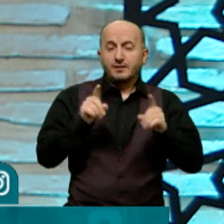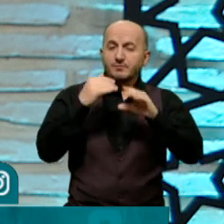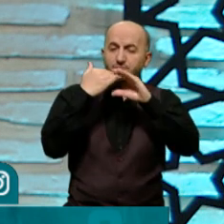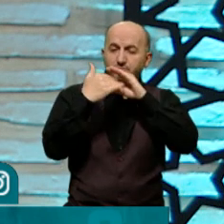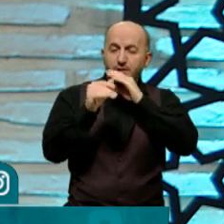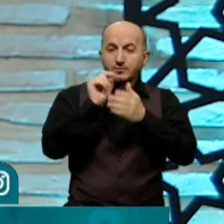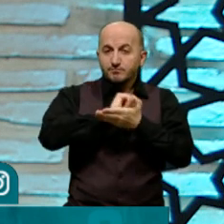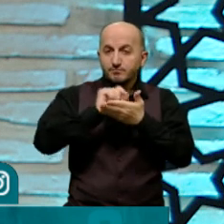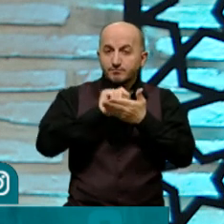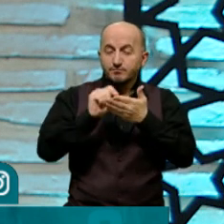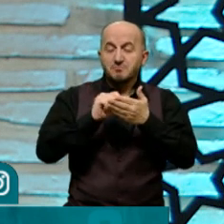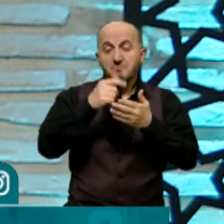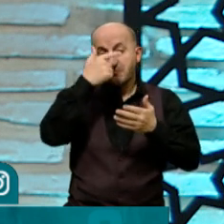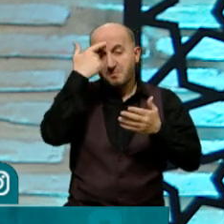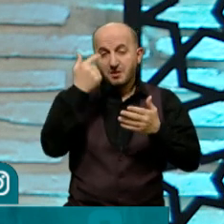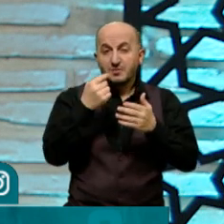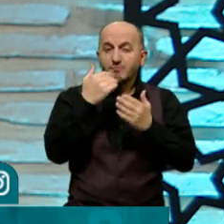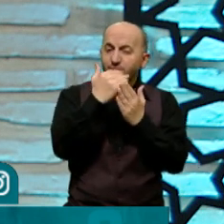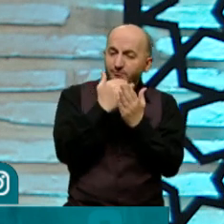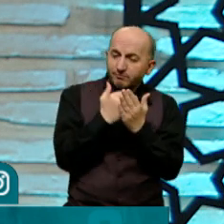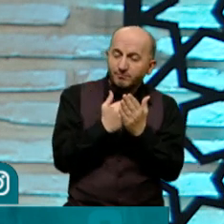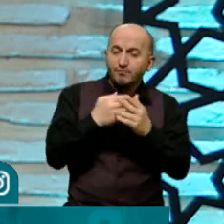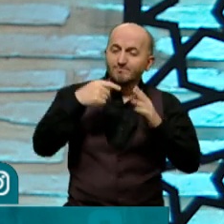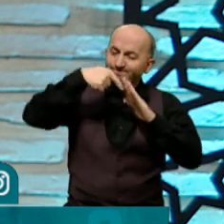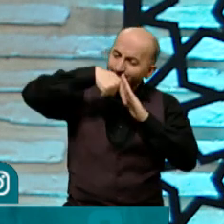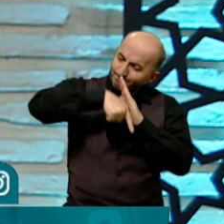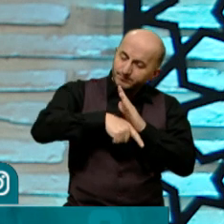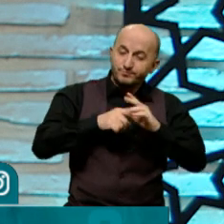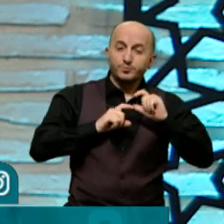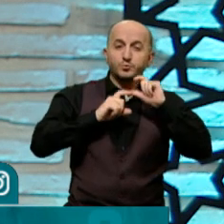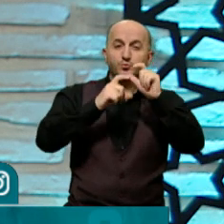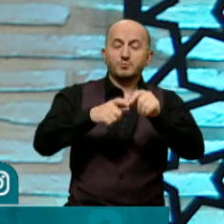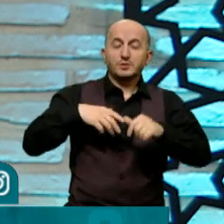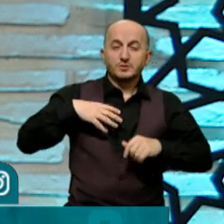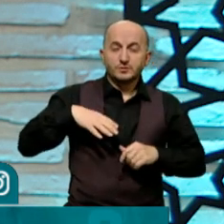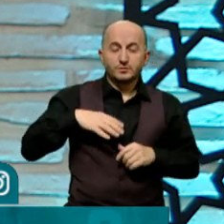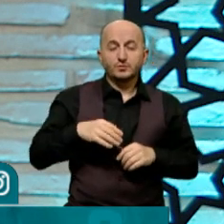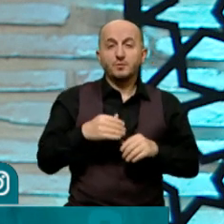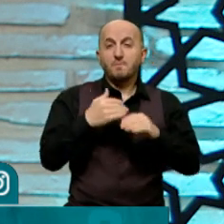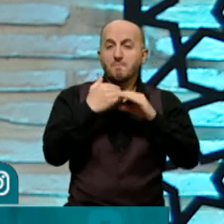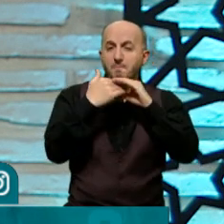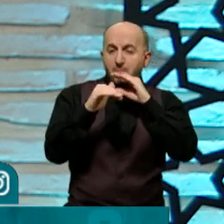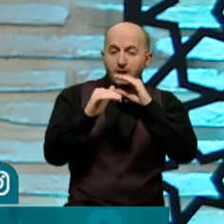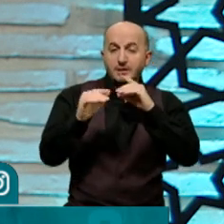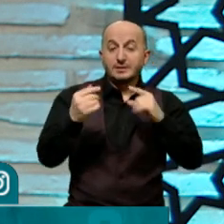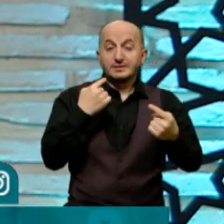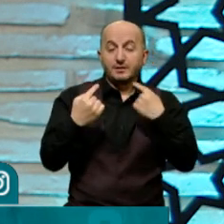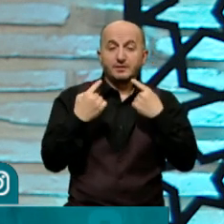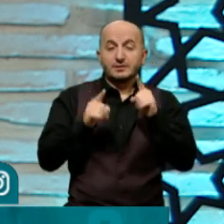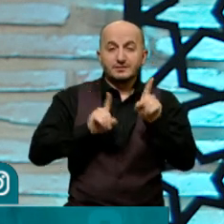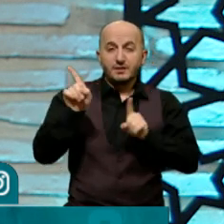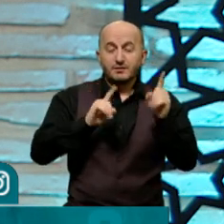yazılı bir şekilde belki biraz daha detay vererek sormak istiyorum diyen izleyicilerimiz için mail adresimizi hatırlatmakta da fayda